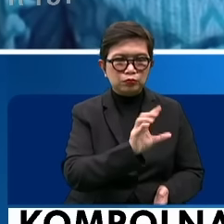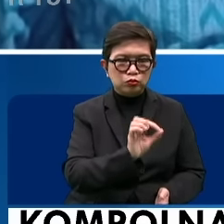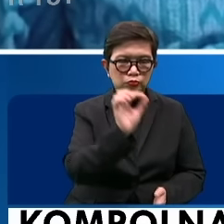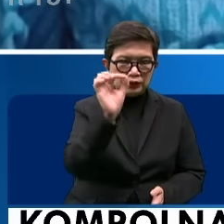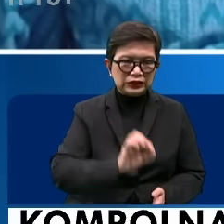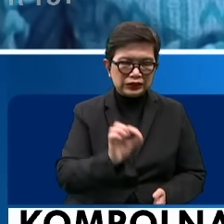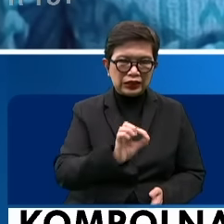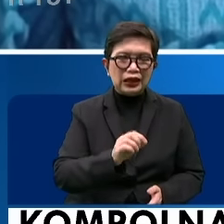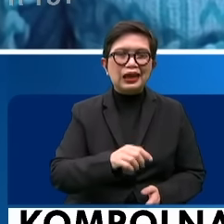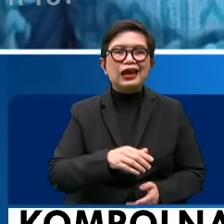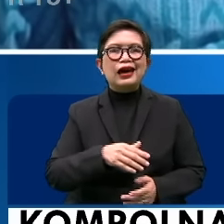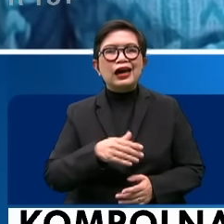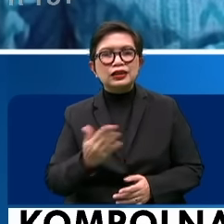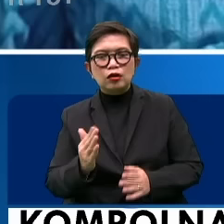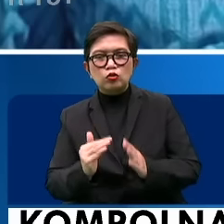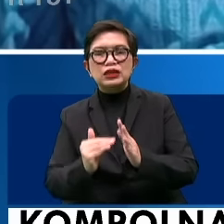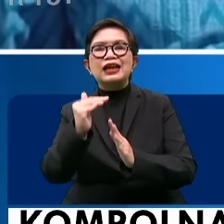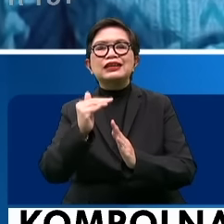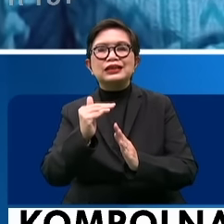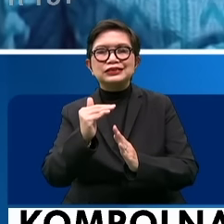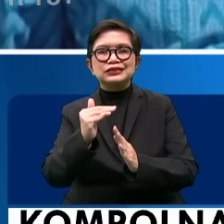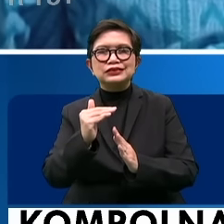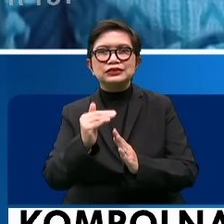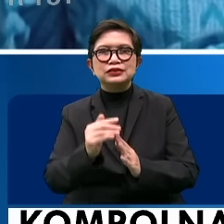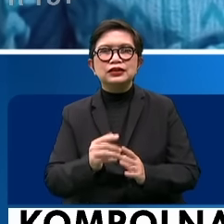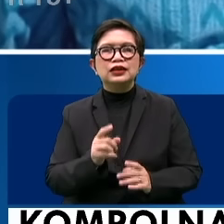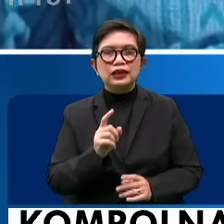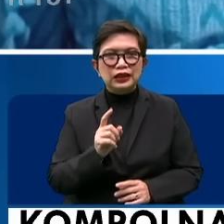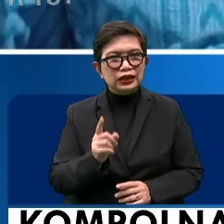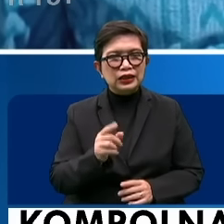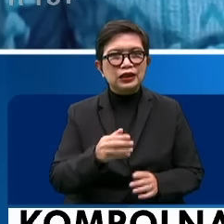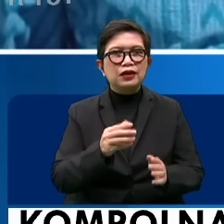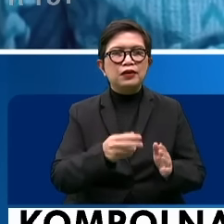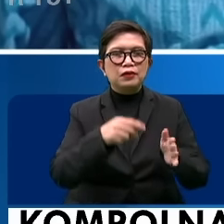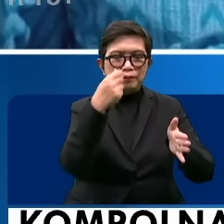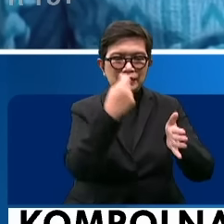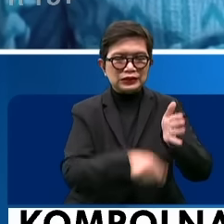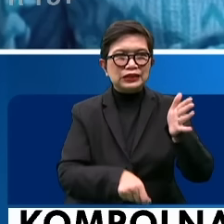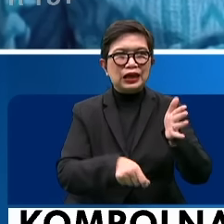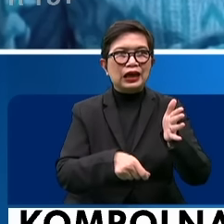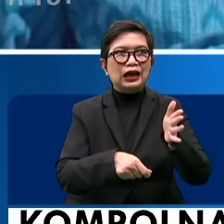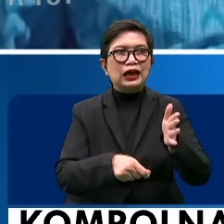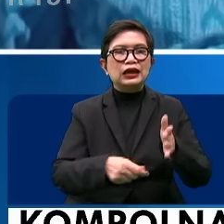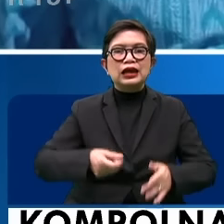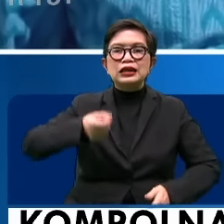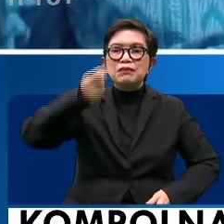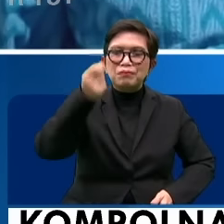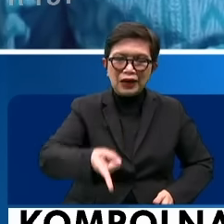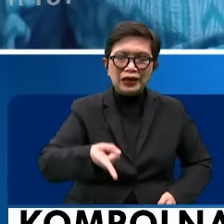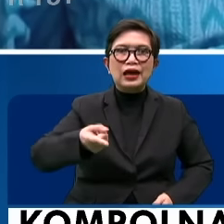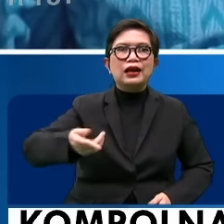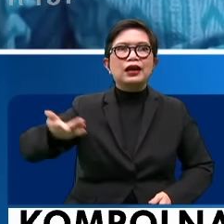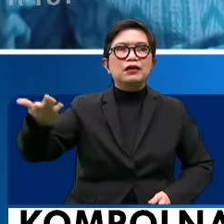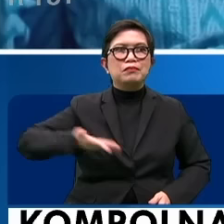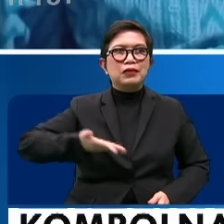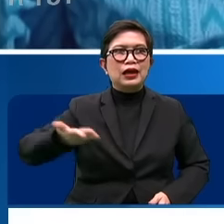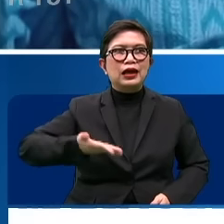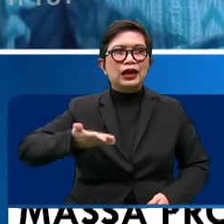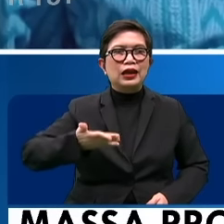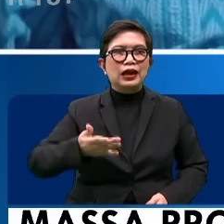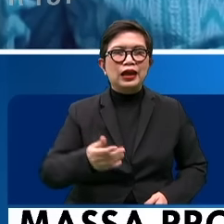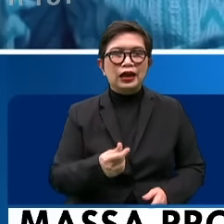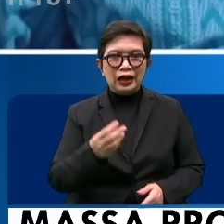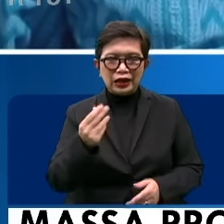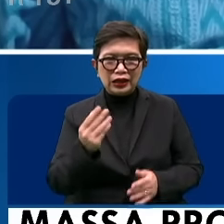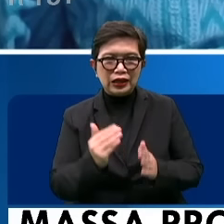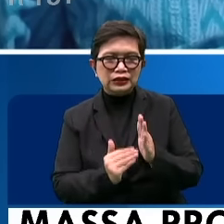Mas. Nah, sekali lagi bahwa ini pajak yang akan dibebankan ke konsumen, sehingga harga yang sekarang tentu akan meningkat. Yang